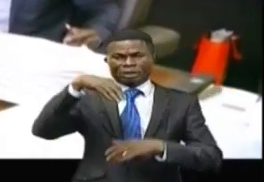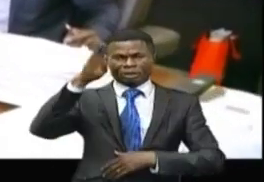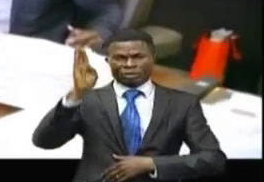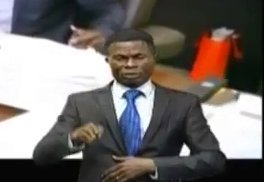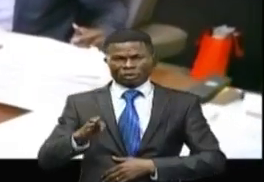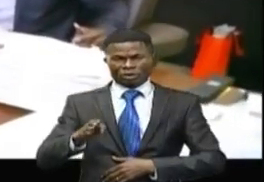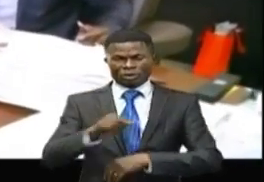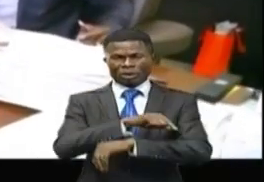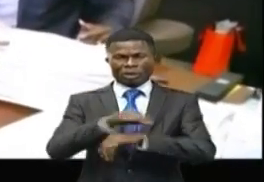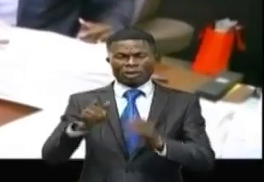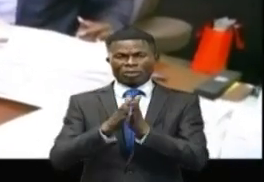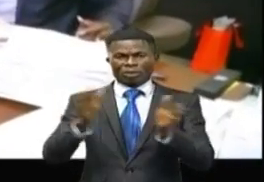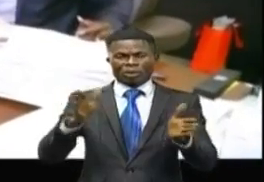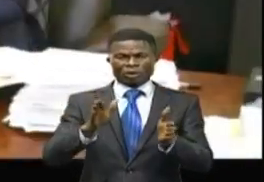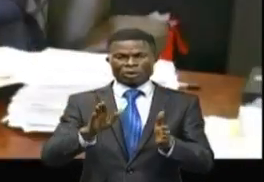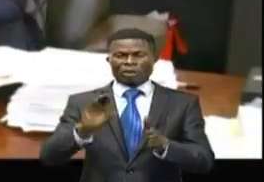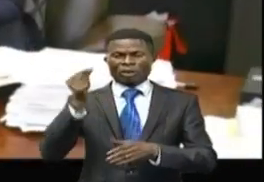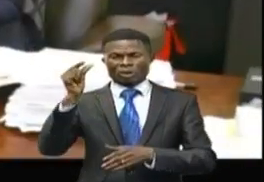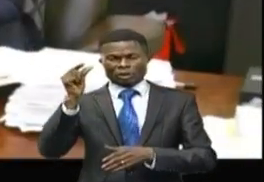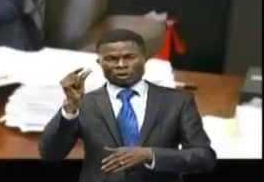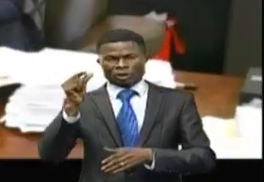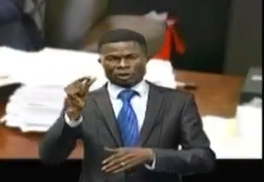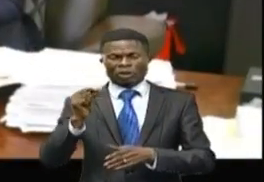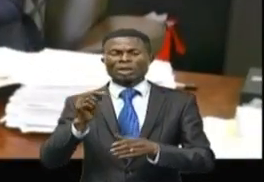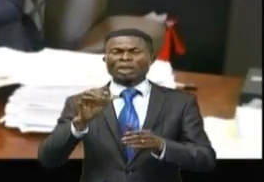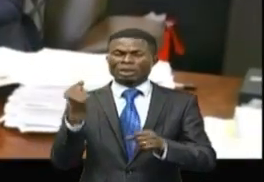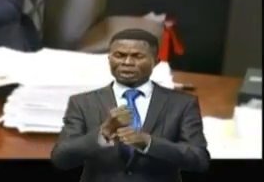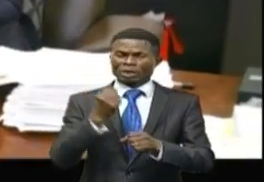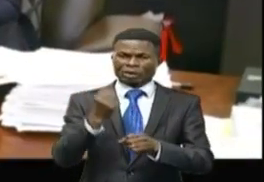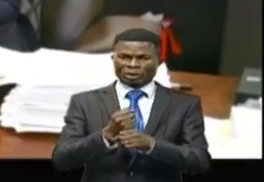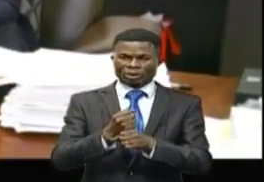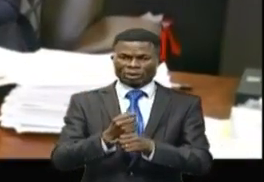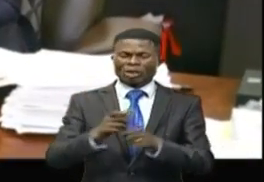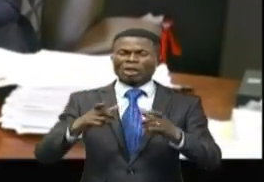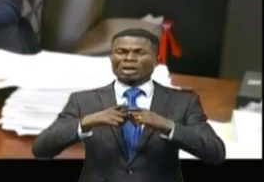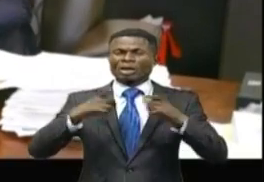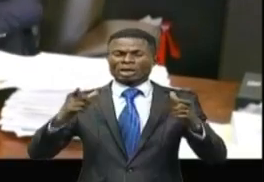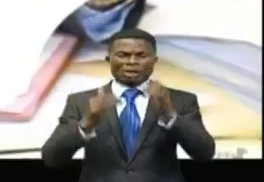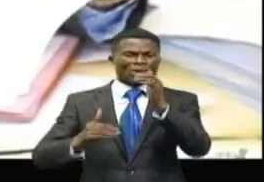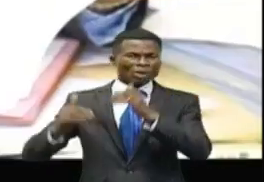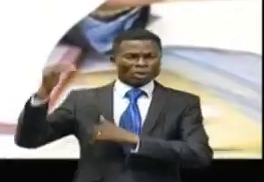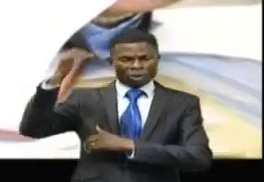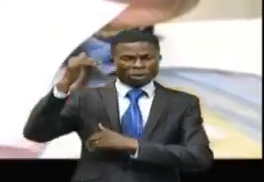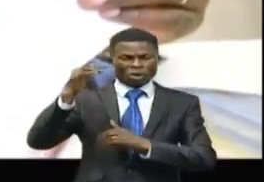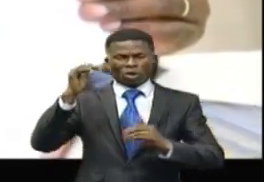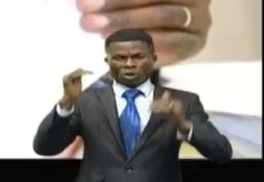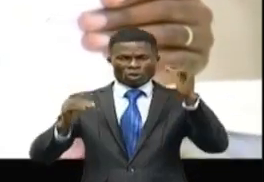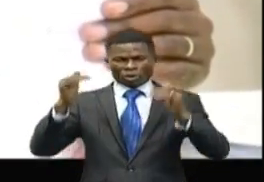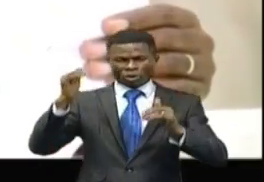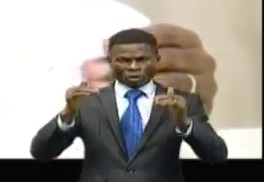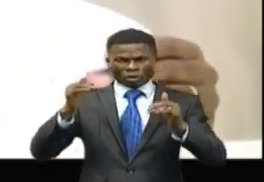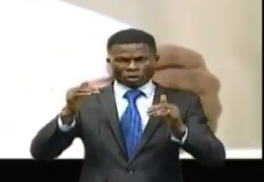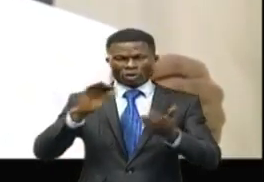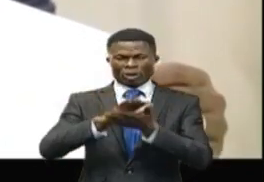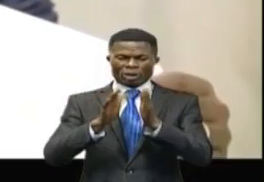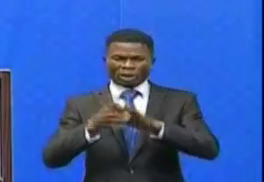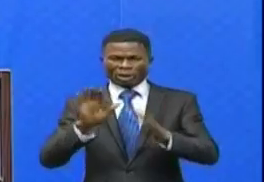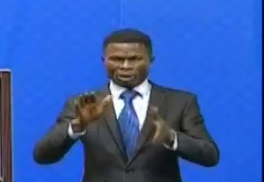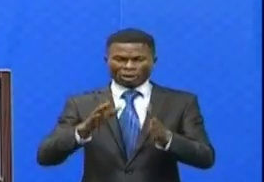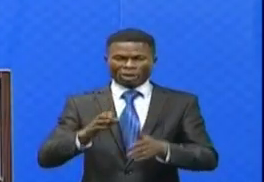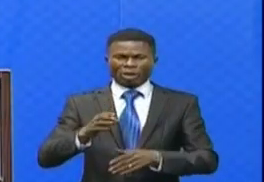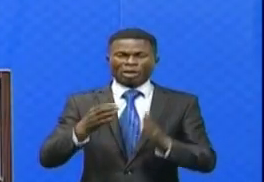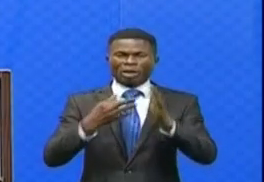direction générale de données accident la performance a largement dépassé la moyenne pour se situer à près de